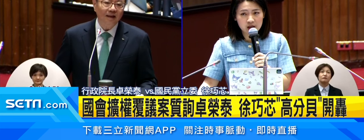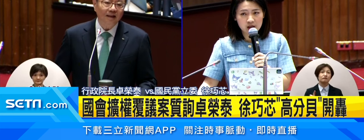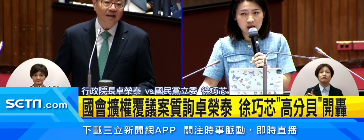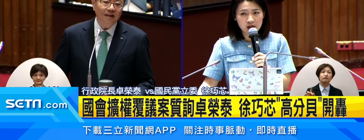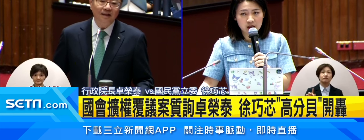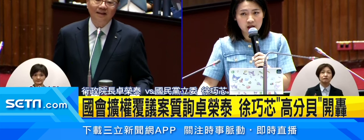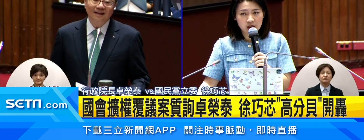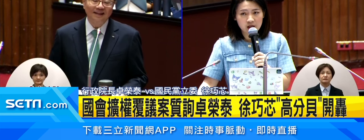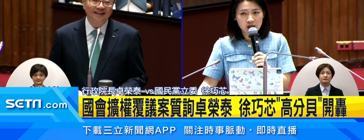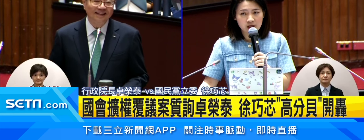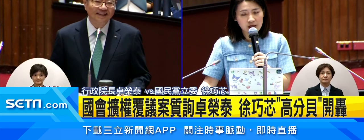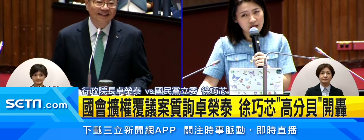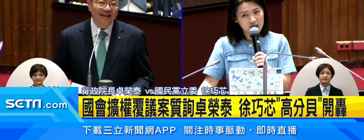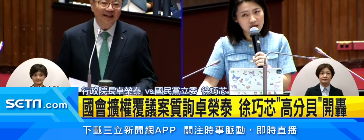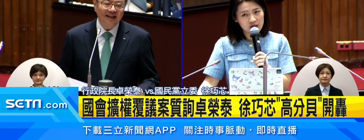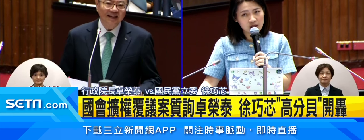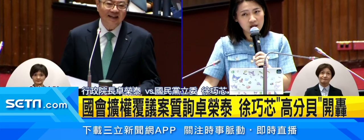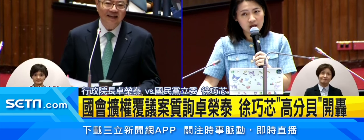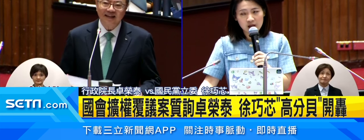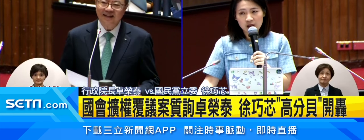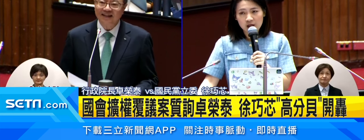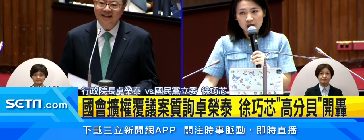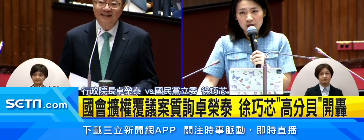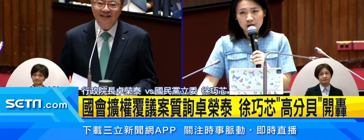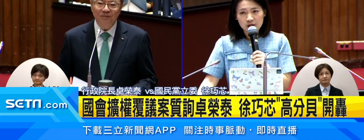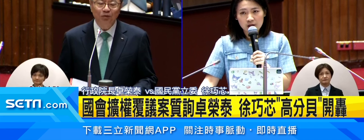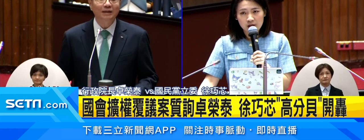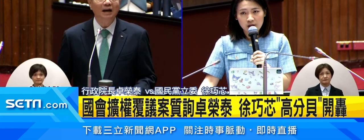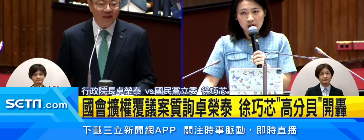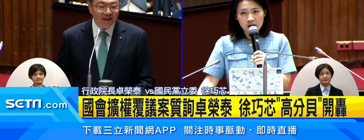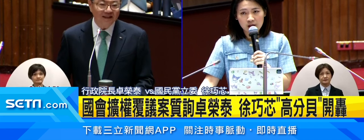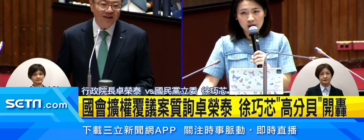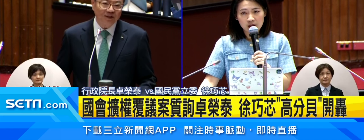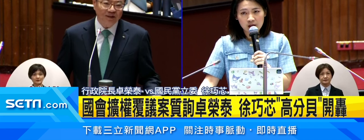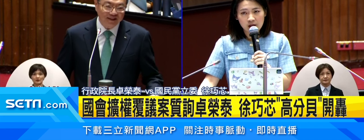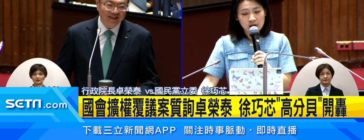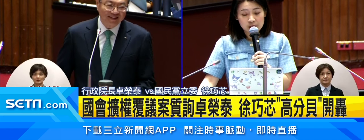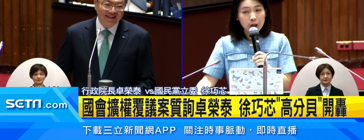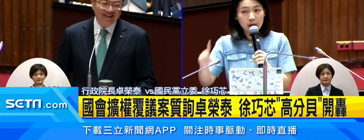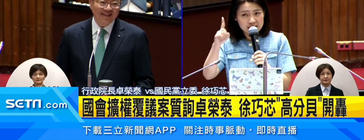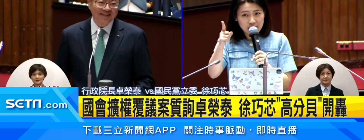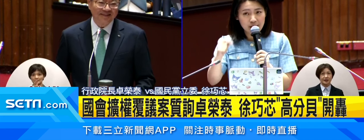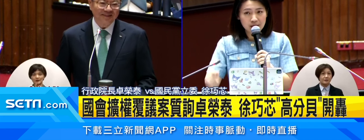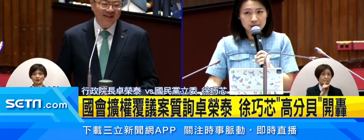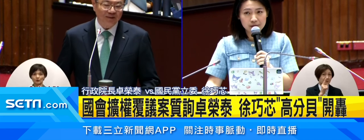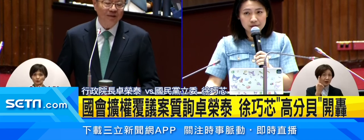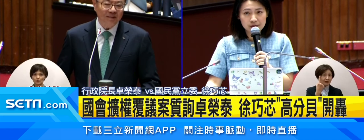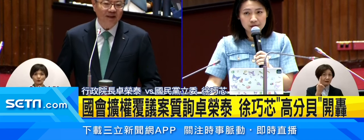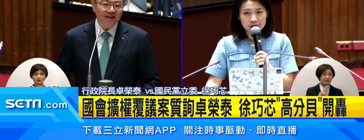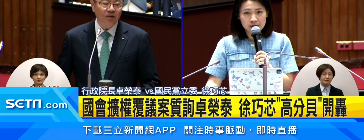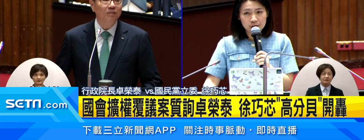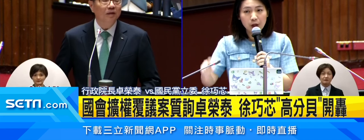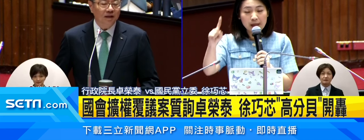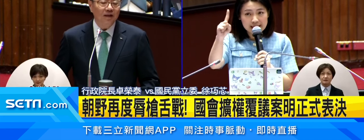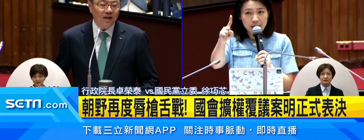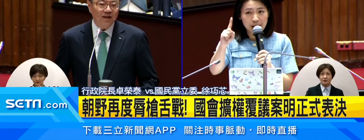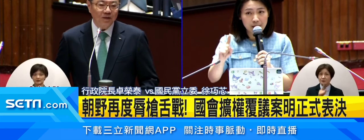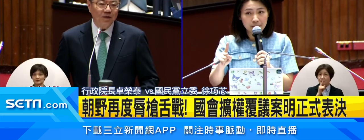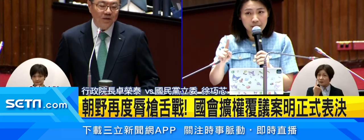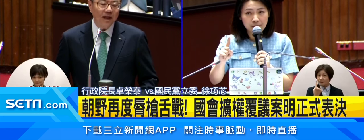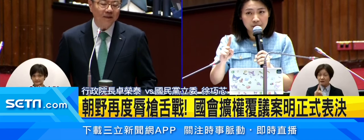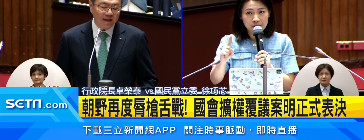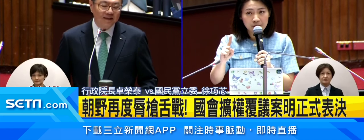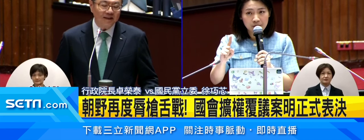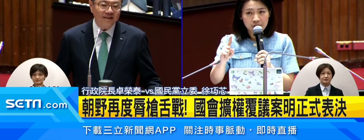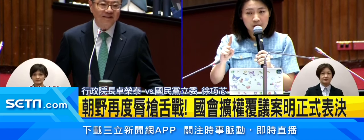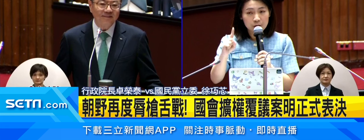个？ 那个啊无差别那一项。对对对对， 只有一项吗？ 无差别那一项。我们 只有一项吗？